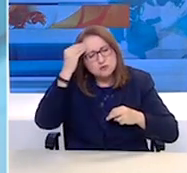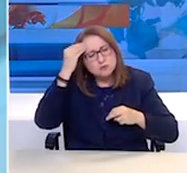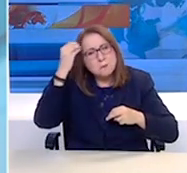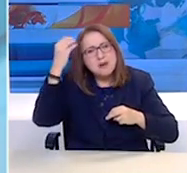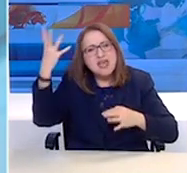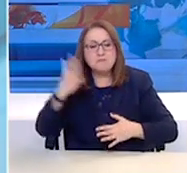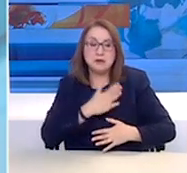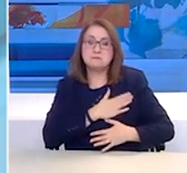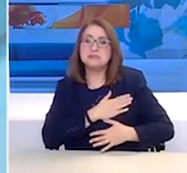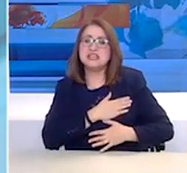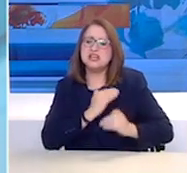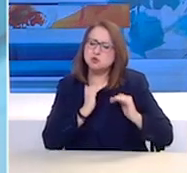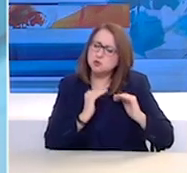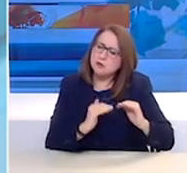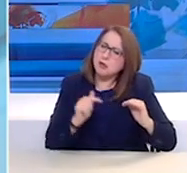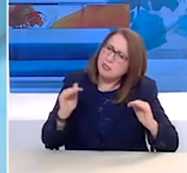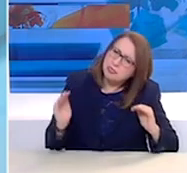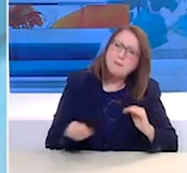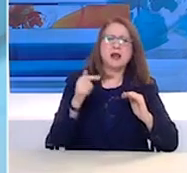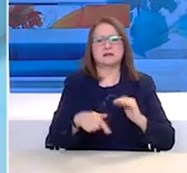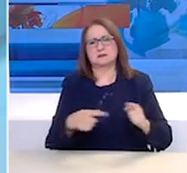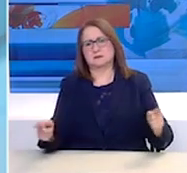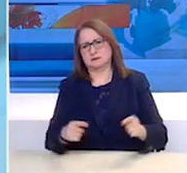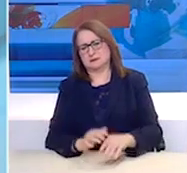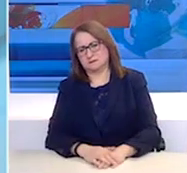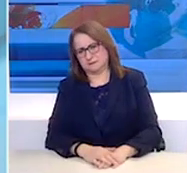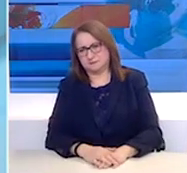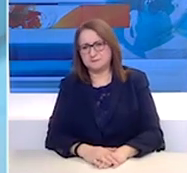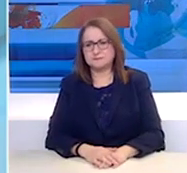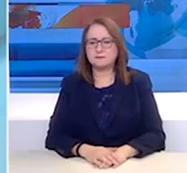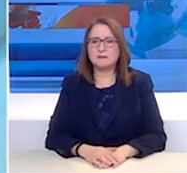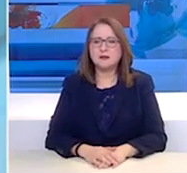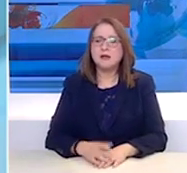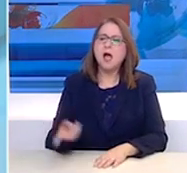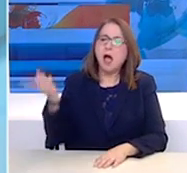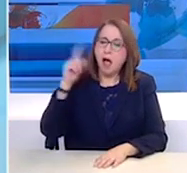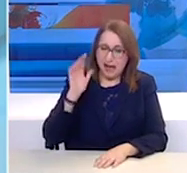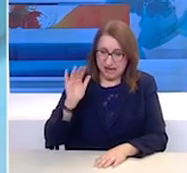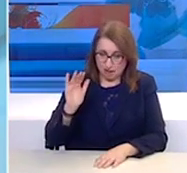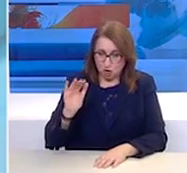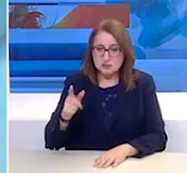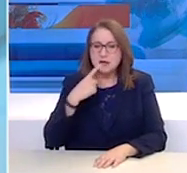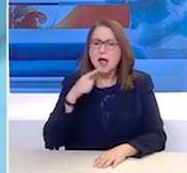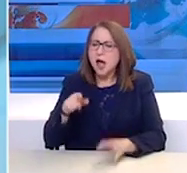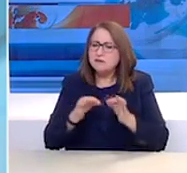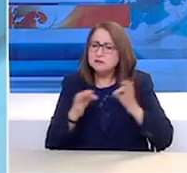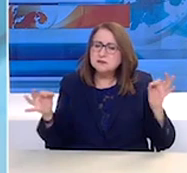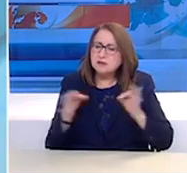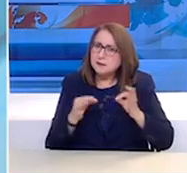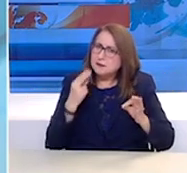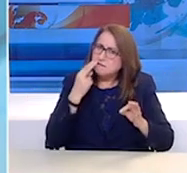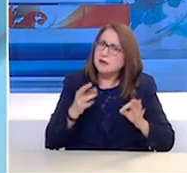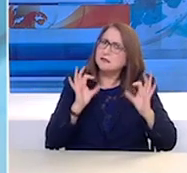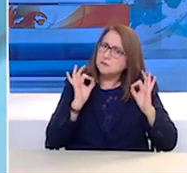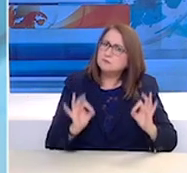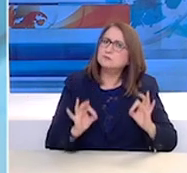Ο κύριος Δεβεντζόγλου από το Protagon.gr. Κύριε Τσιόδρα, τα μέτρα περιορισμού φαίνεται πως έχουν τα επιθυμητά αποτελέσματα και όπως φαίνεται